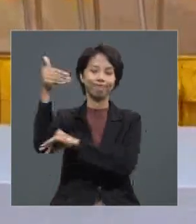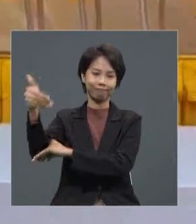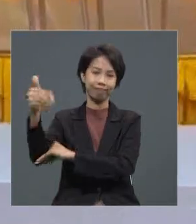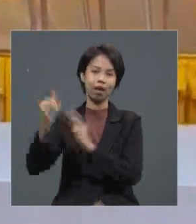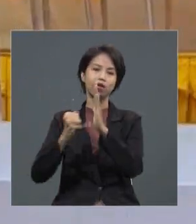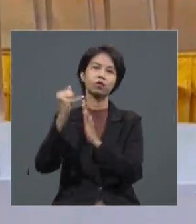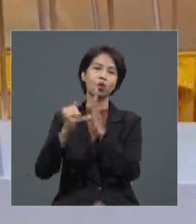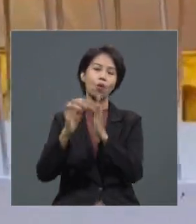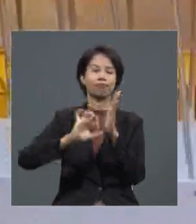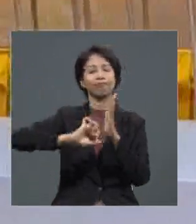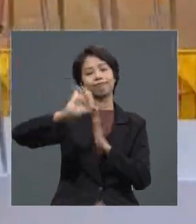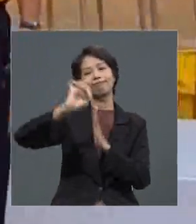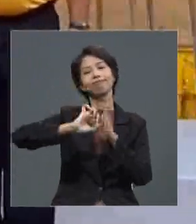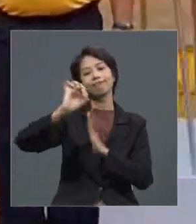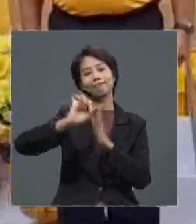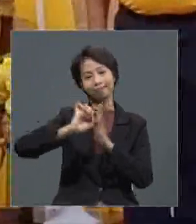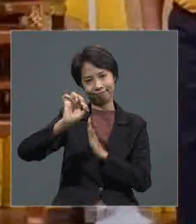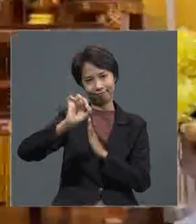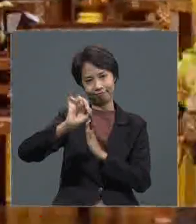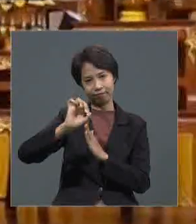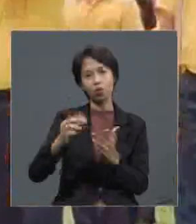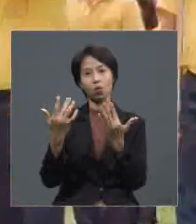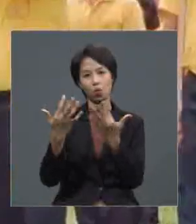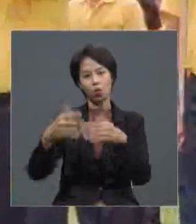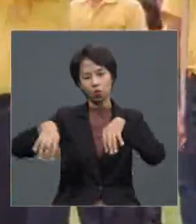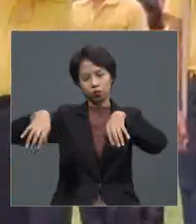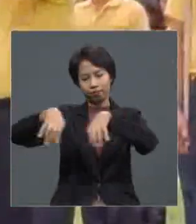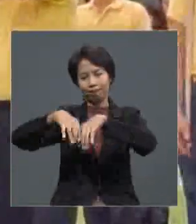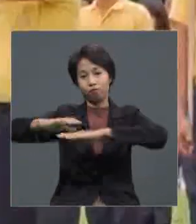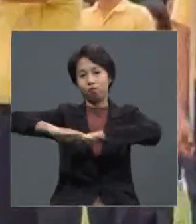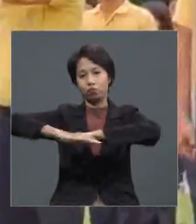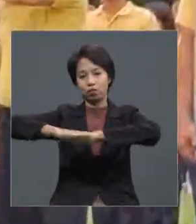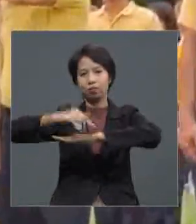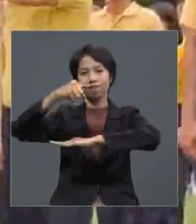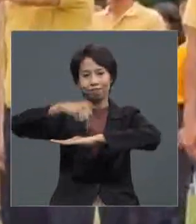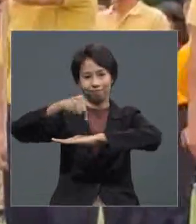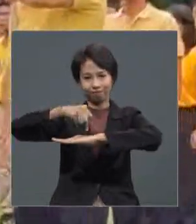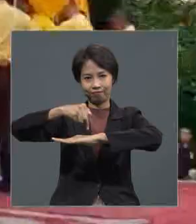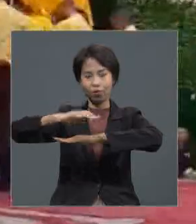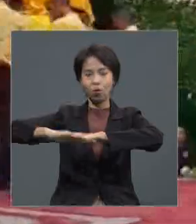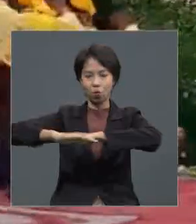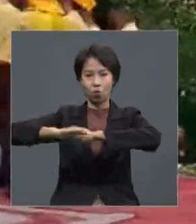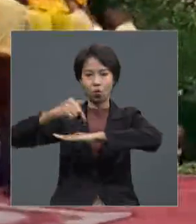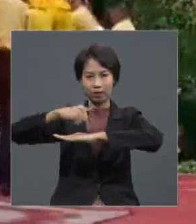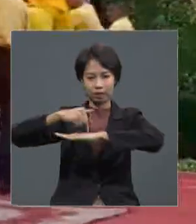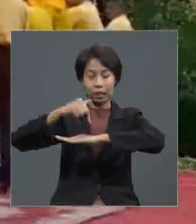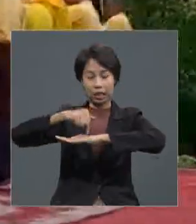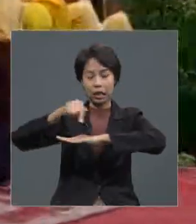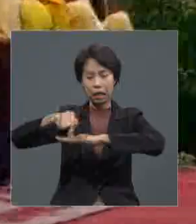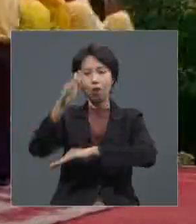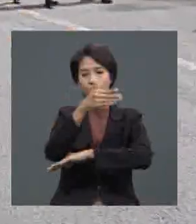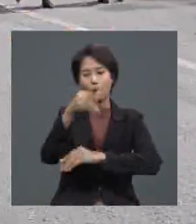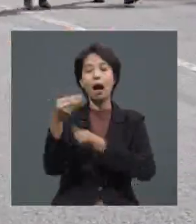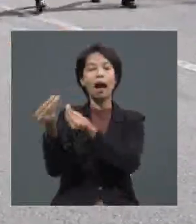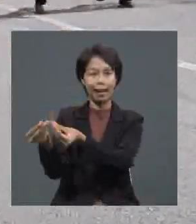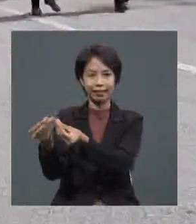ไปก็คือจังหวัดเชียงใหม่ซึ่งการส่งมอบจะเกิดขึ้นที่รอยต่อระหว่างจังหวัดณอุทยานแห่งชาติห้วยน้ำดังนั่นเองจากภาคเหนือเรา